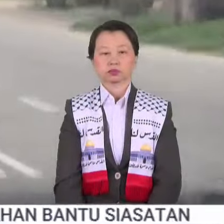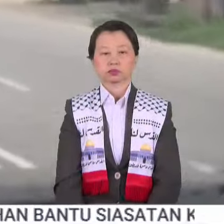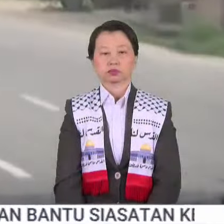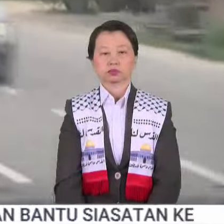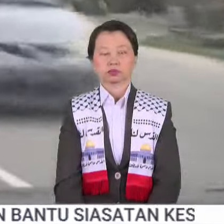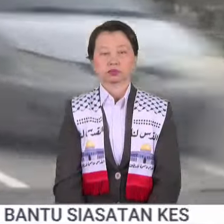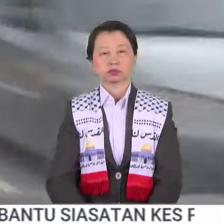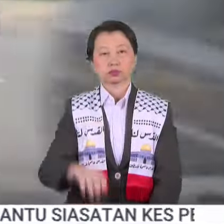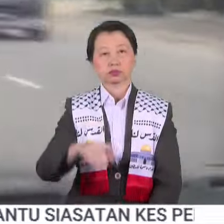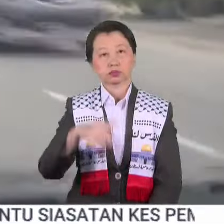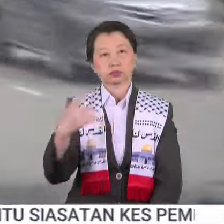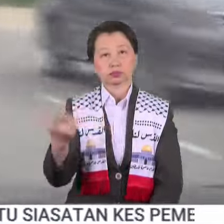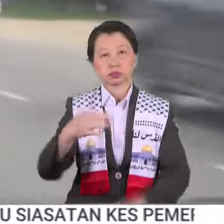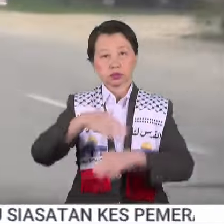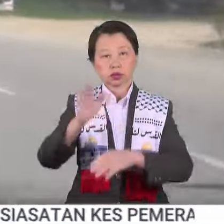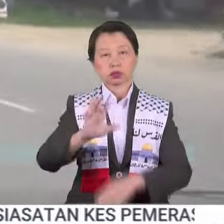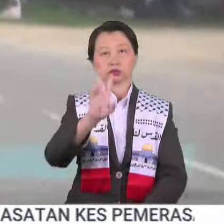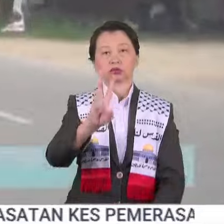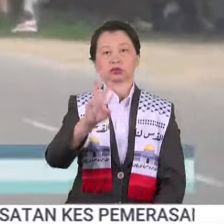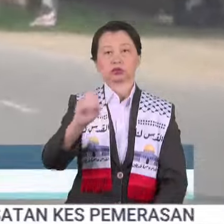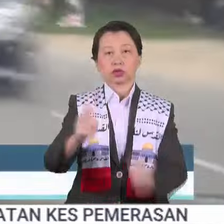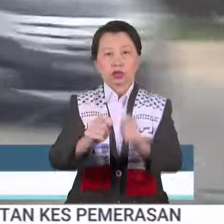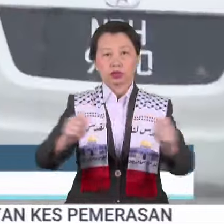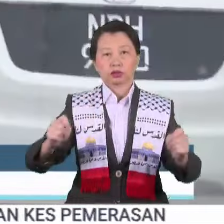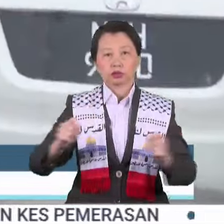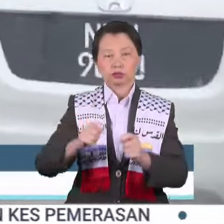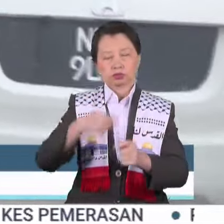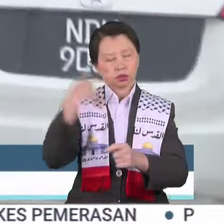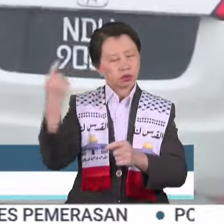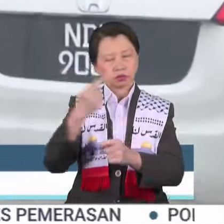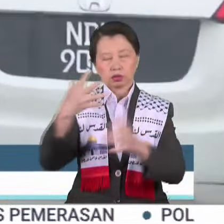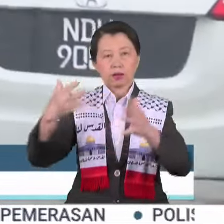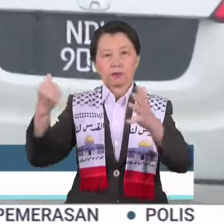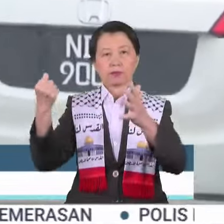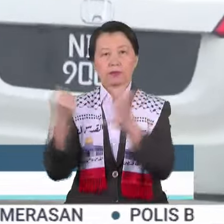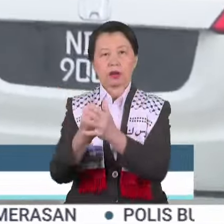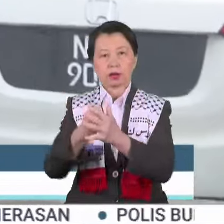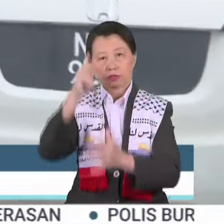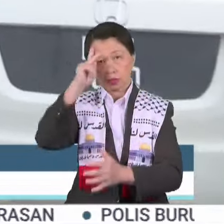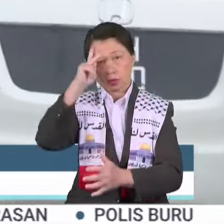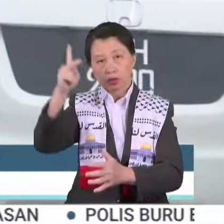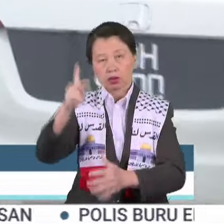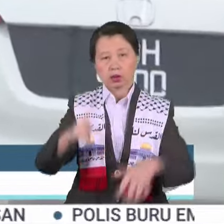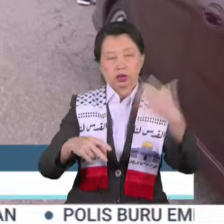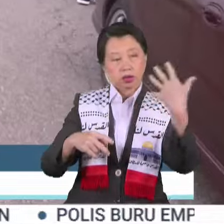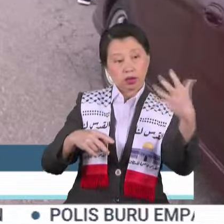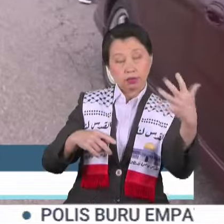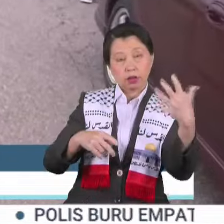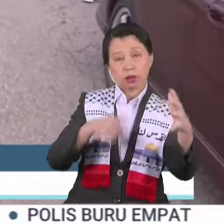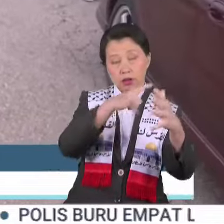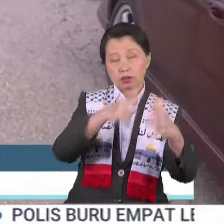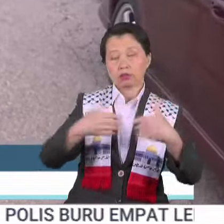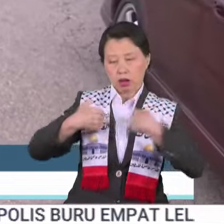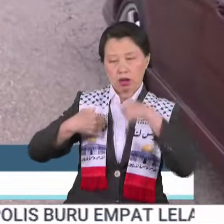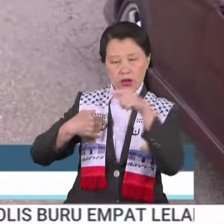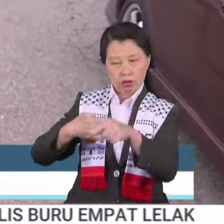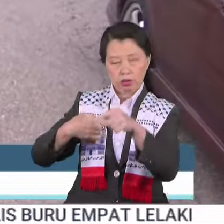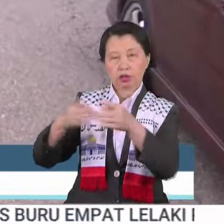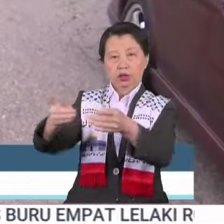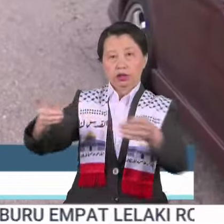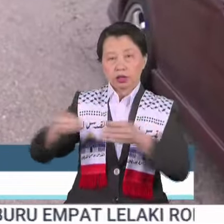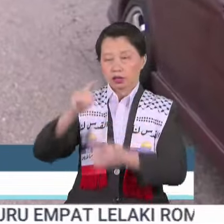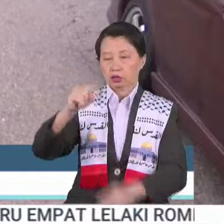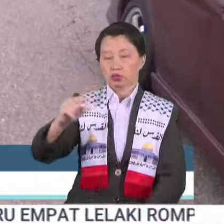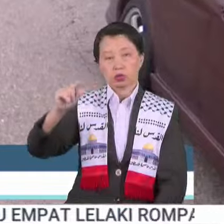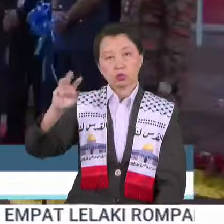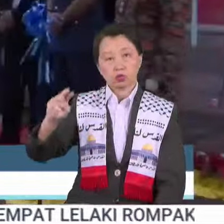Dalam perkembangan lain, lebih 70 lokasi panas kemalangan dikenal pasti di Kelantan. 15 daripadanya terletak di daerah Gua